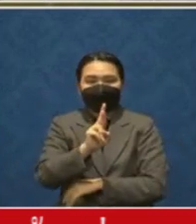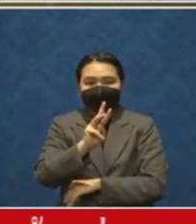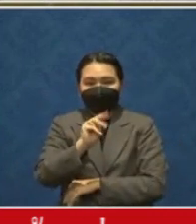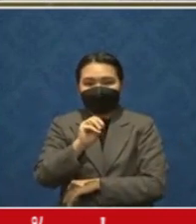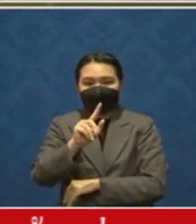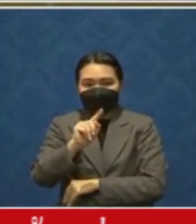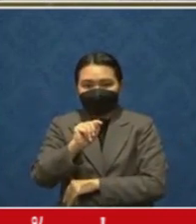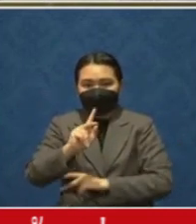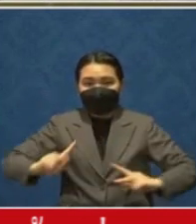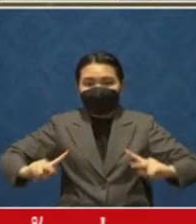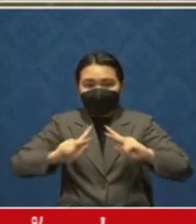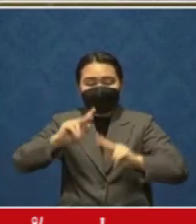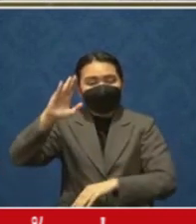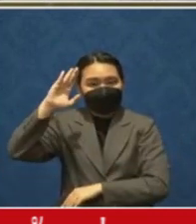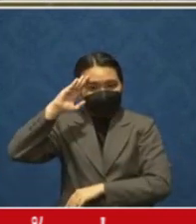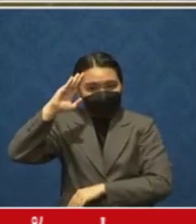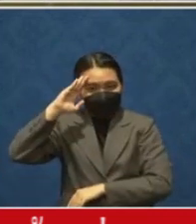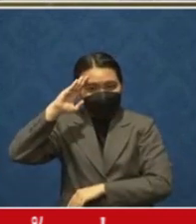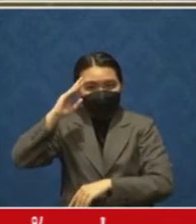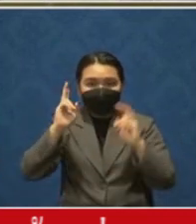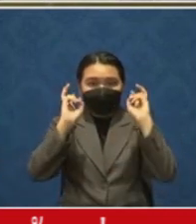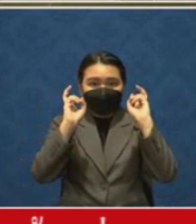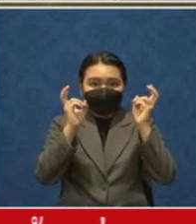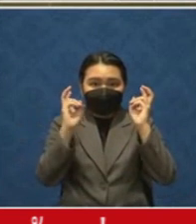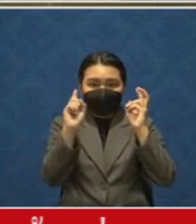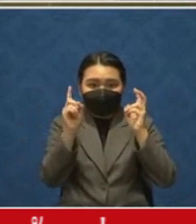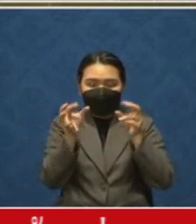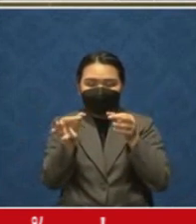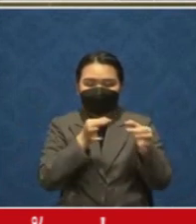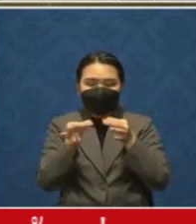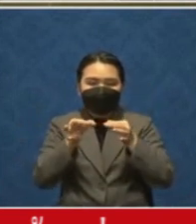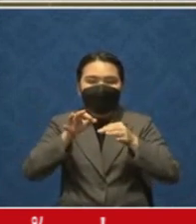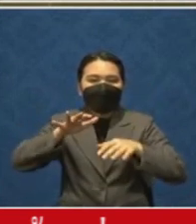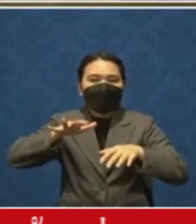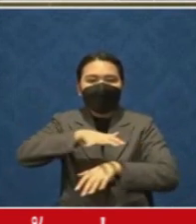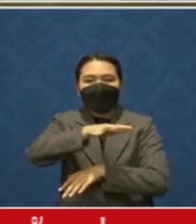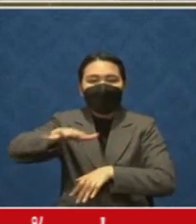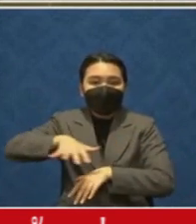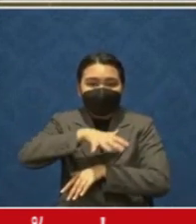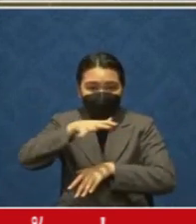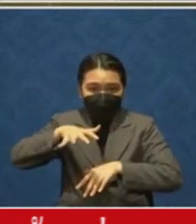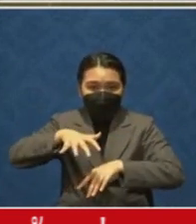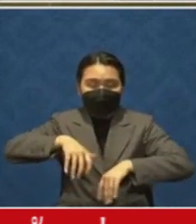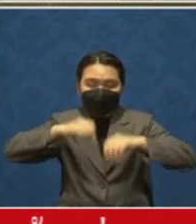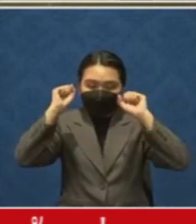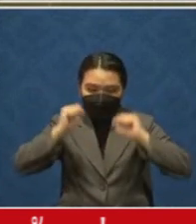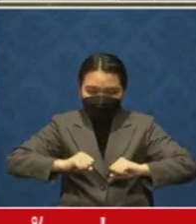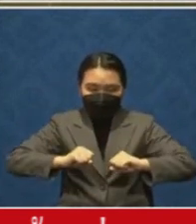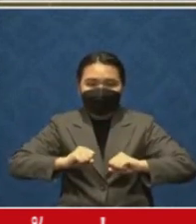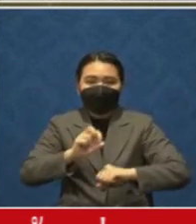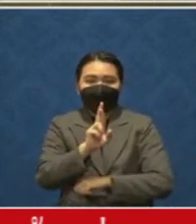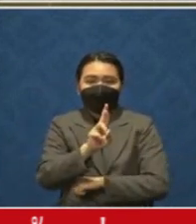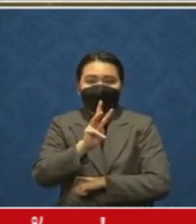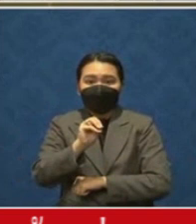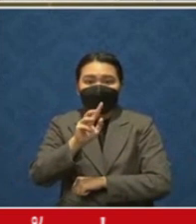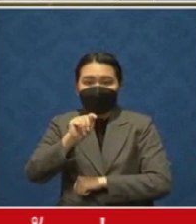ระทรวงกลาโหมในยติขอเปิดอภิปรายทั่วไปเพื่อลงมติไม่ไว้วางใจรัฐมนตรี